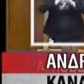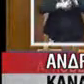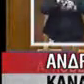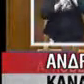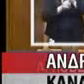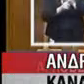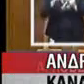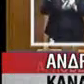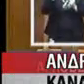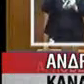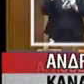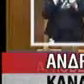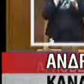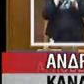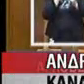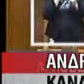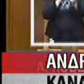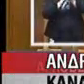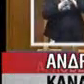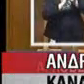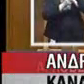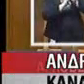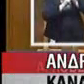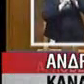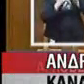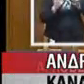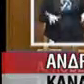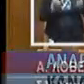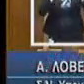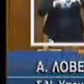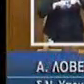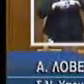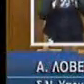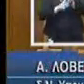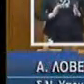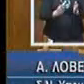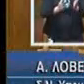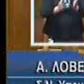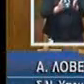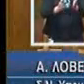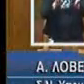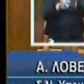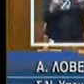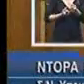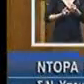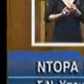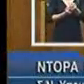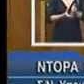εθνικού συμβιβασμού σωτηρίας. Και για να το υπερβούμε, πρέπει να το υπερβούμε. Πρέπει να το